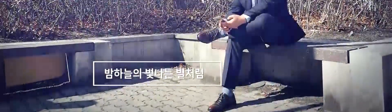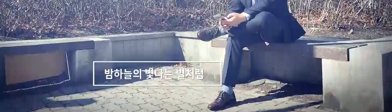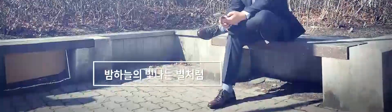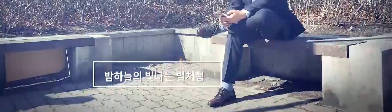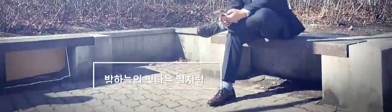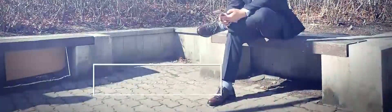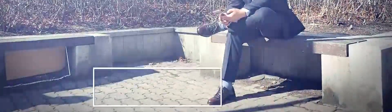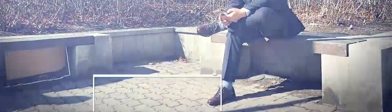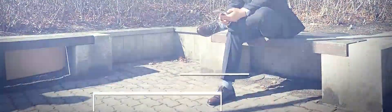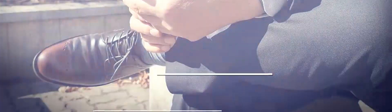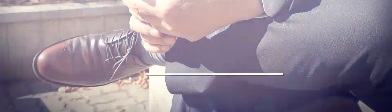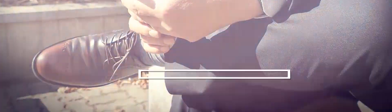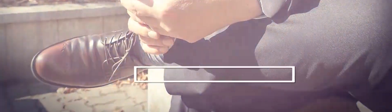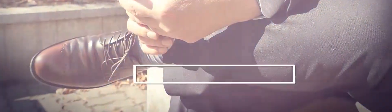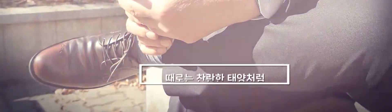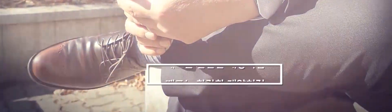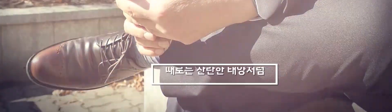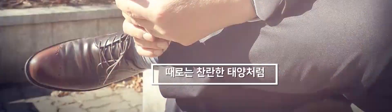er